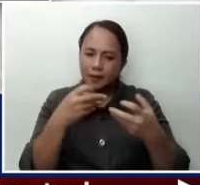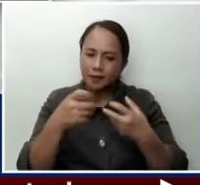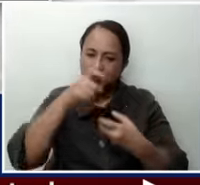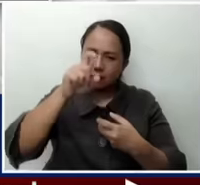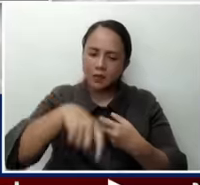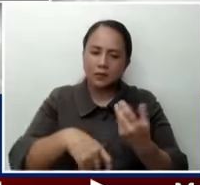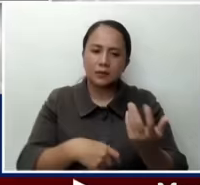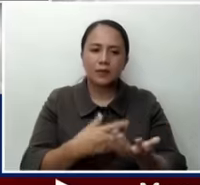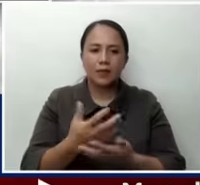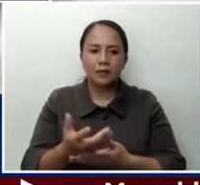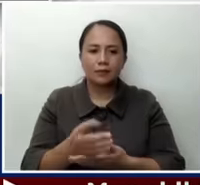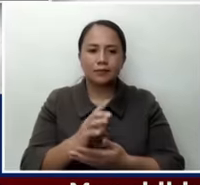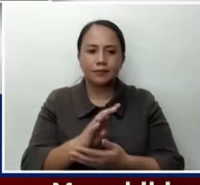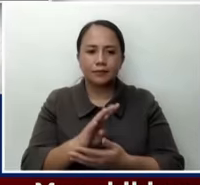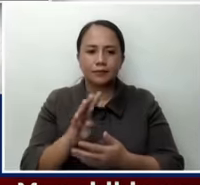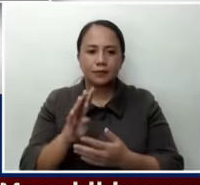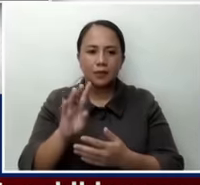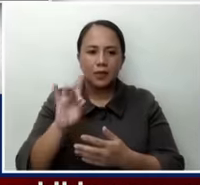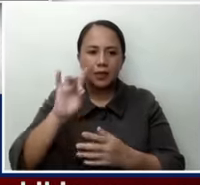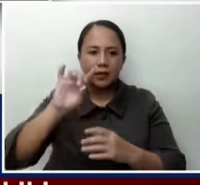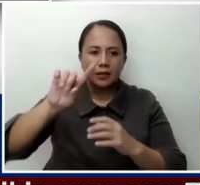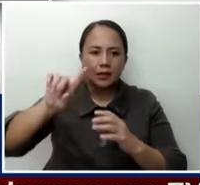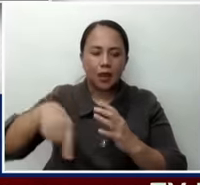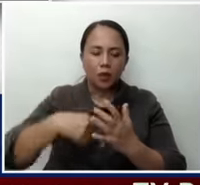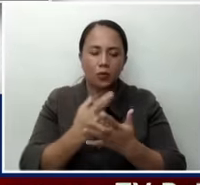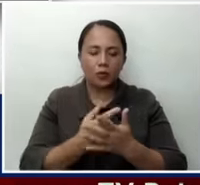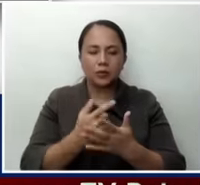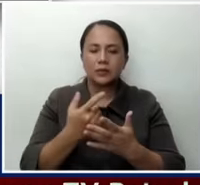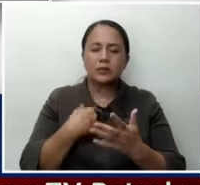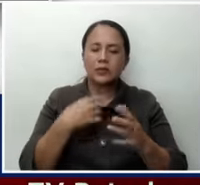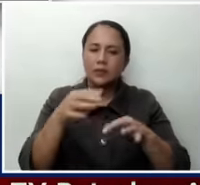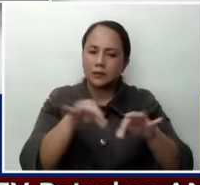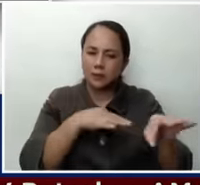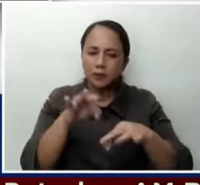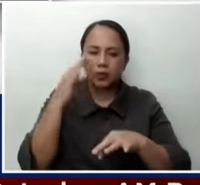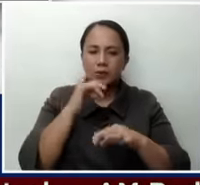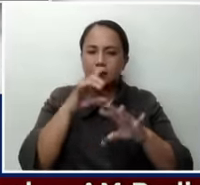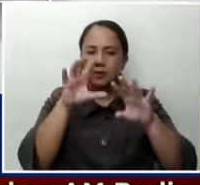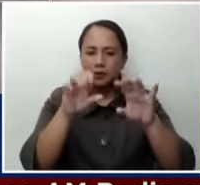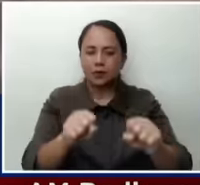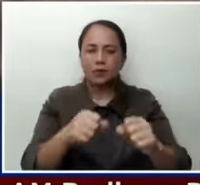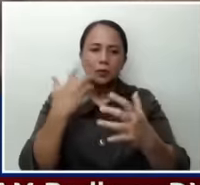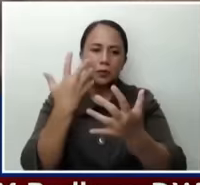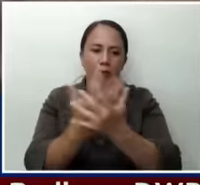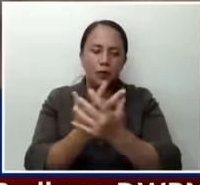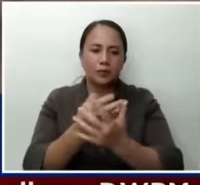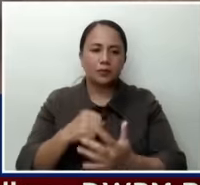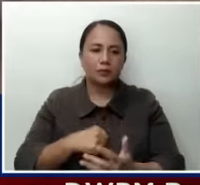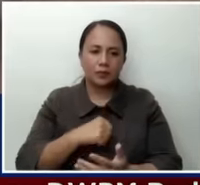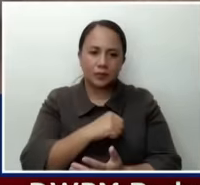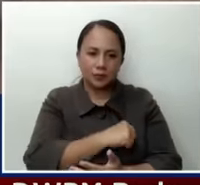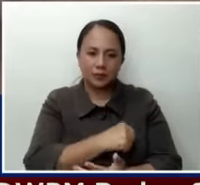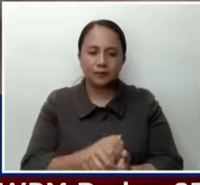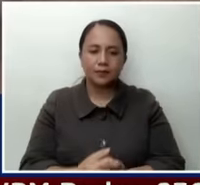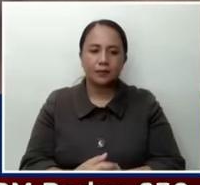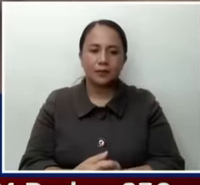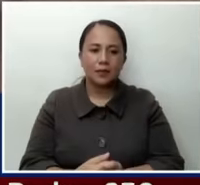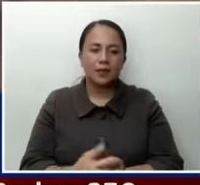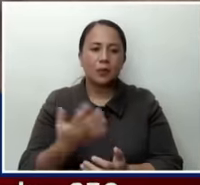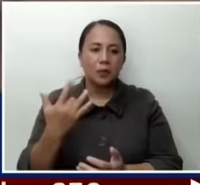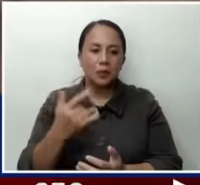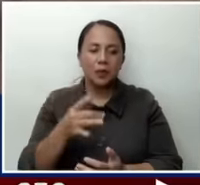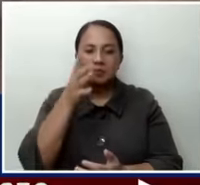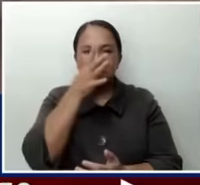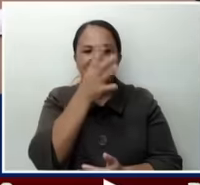pastor para magpaliwanag kung bakit hindi siya dapat ipaaresto at iditine sa Senado. Dahil sa pang-isnab sa